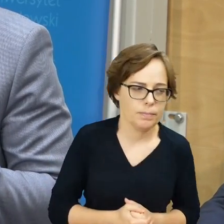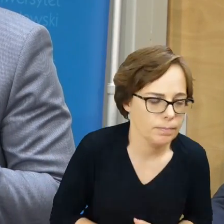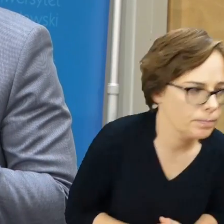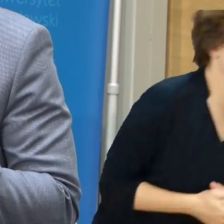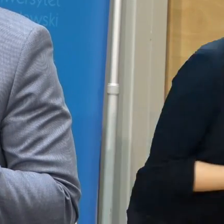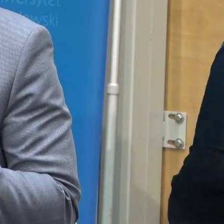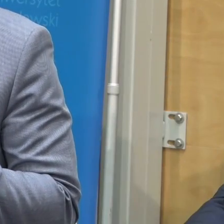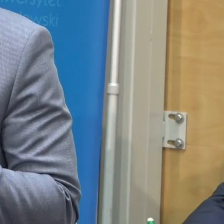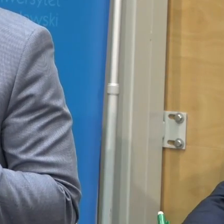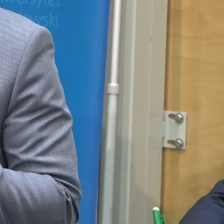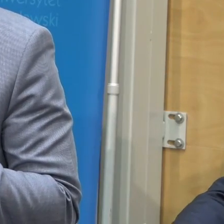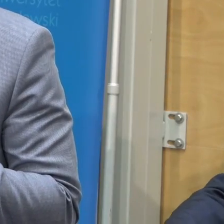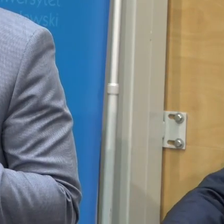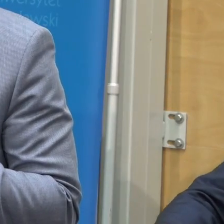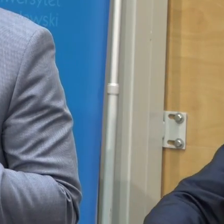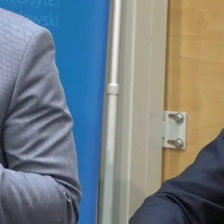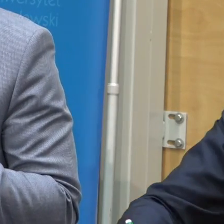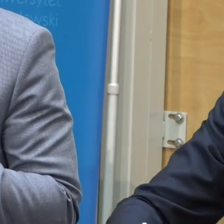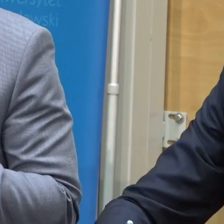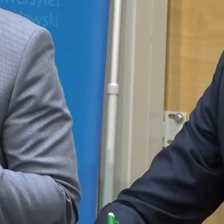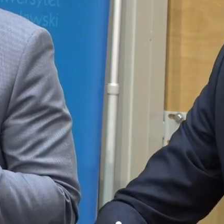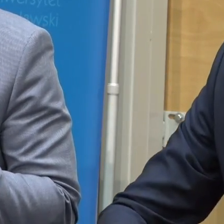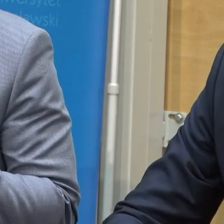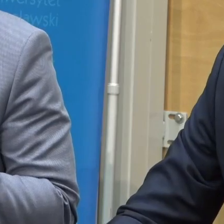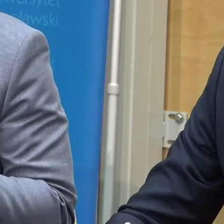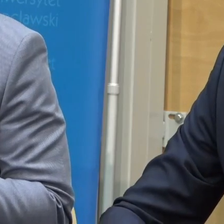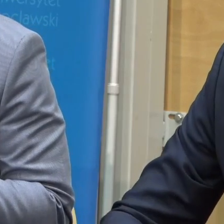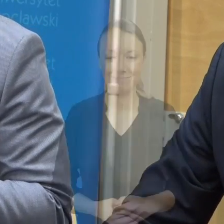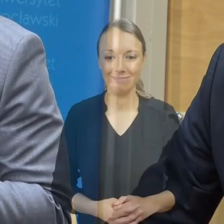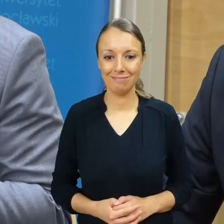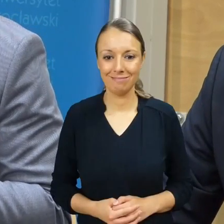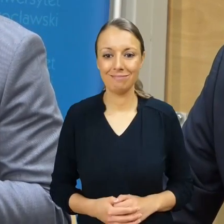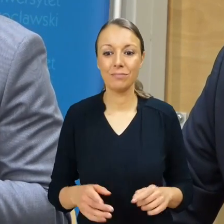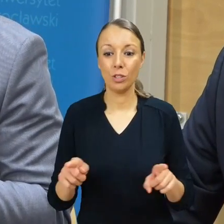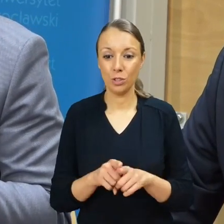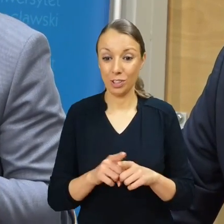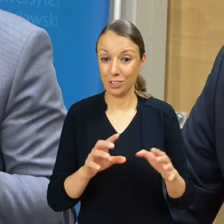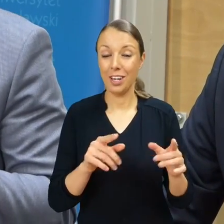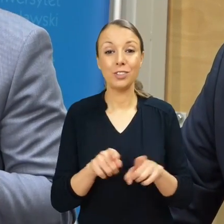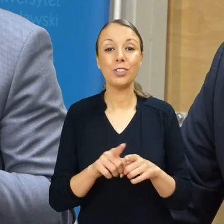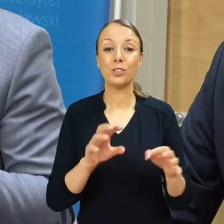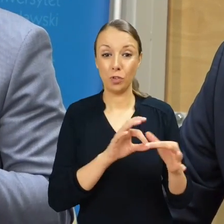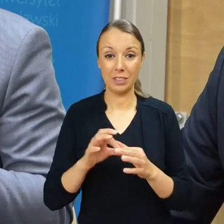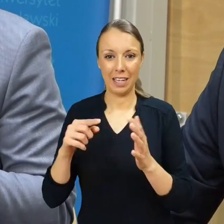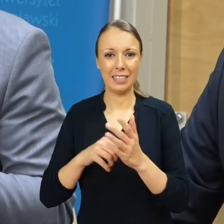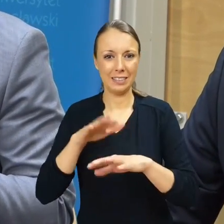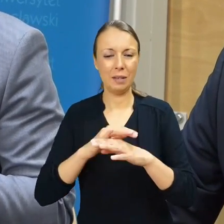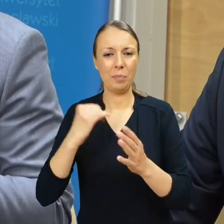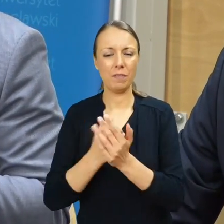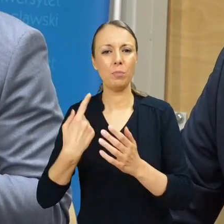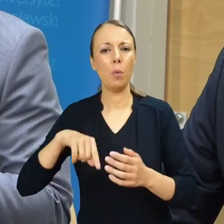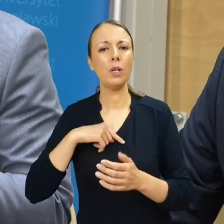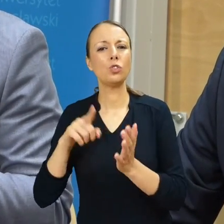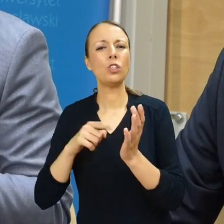mówi, że jesteśmy tacy skostniali, dlatego że myśmy się na tym systemie austriackim, czysto kontrolnym, opierali. Austriacy już